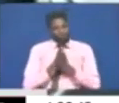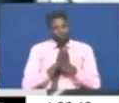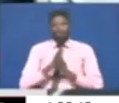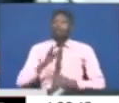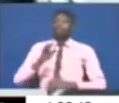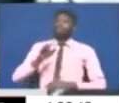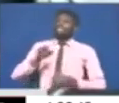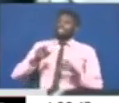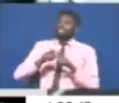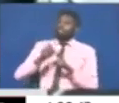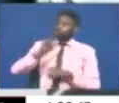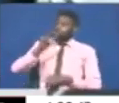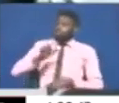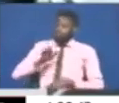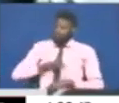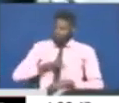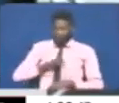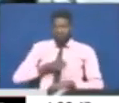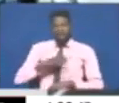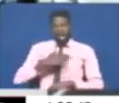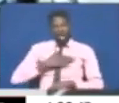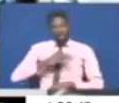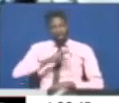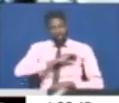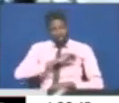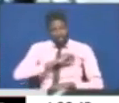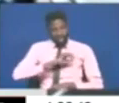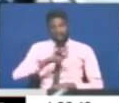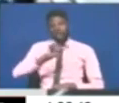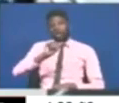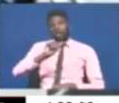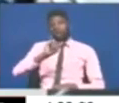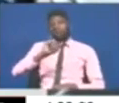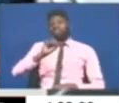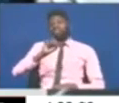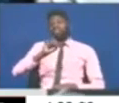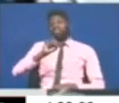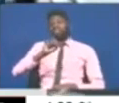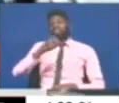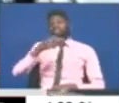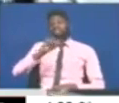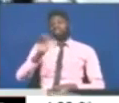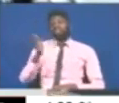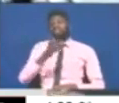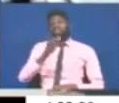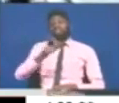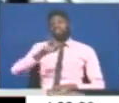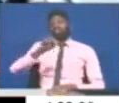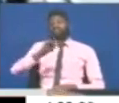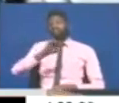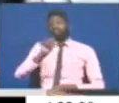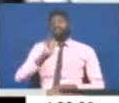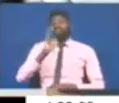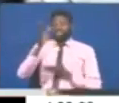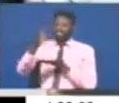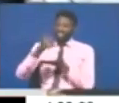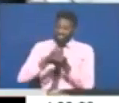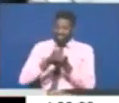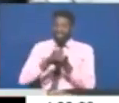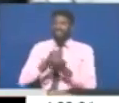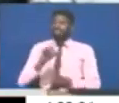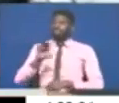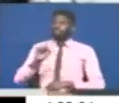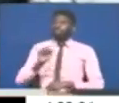Aisha Jumwa, will be appointed in the cabinet. This will really put us on the national map, and this will actually forge our unity